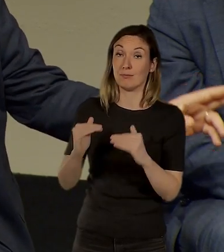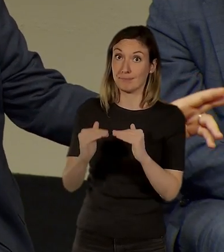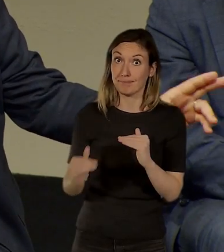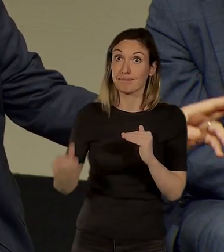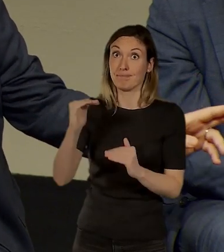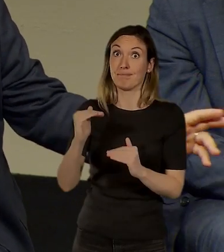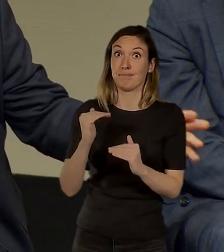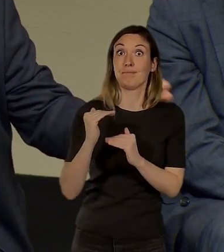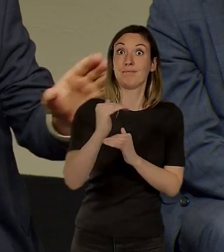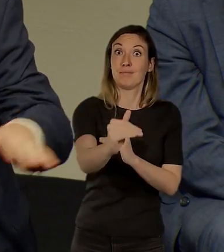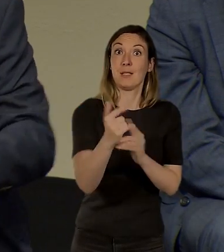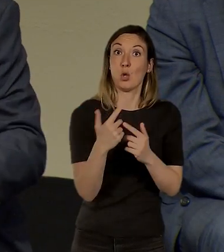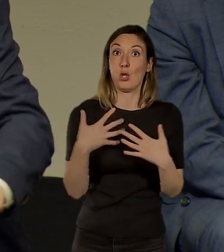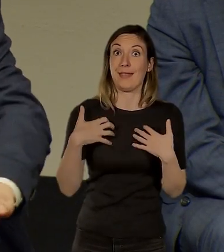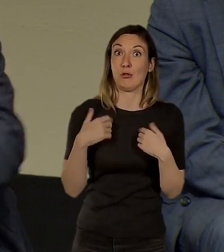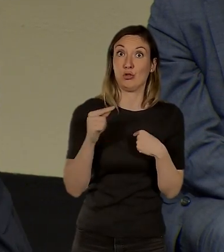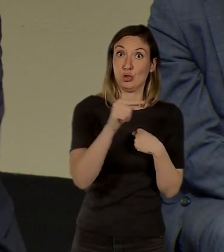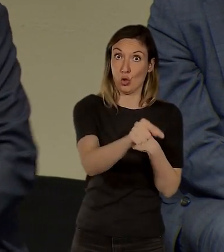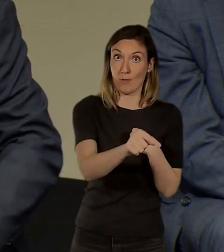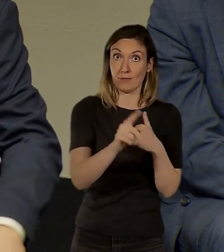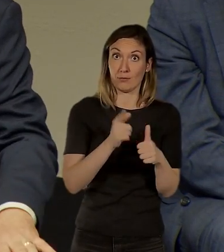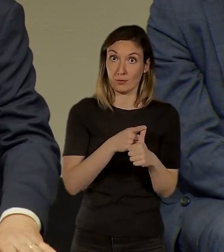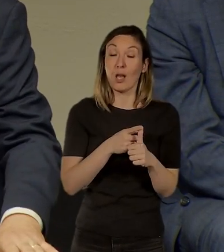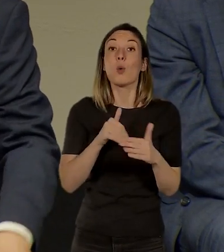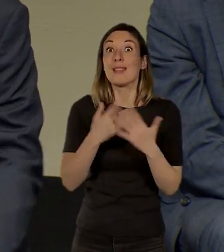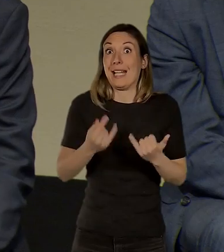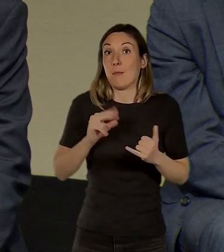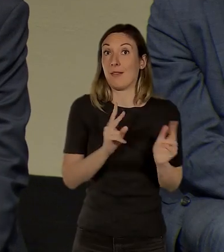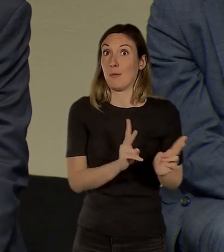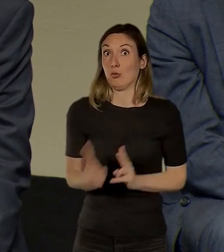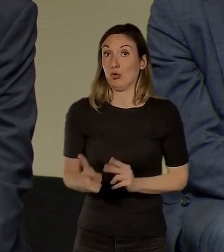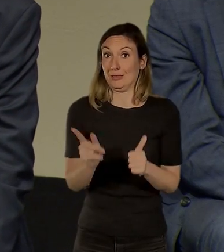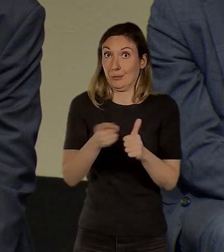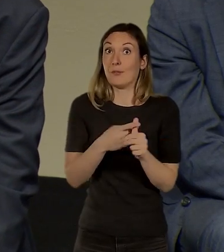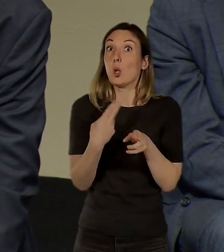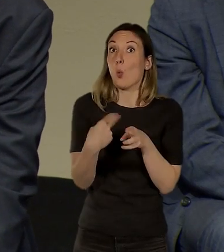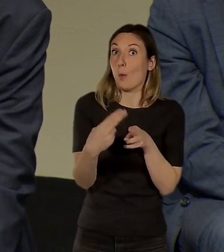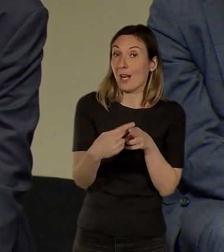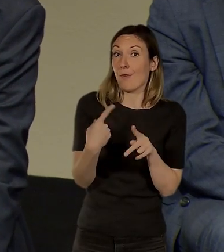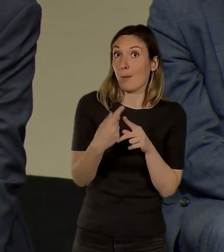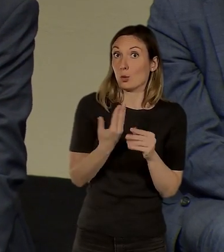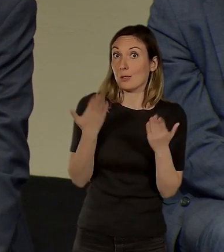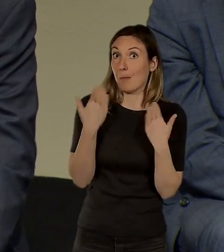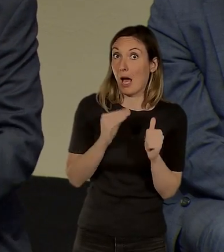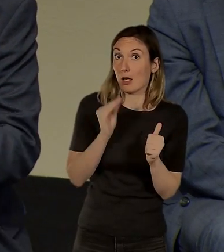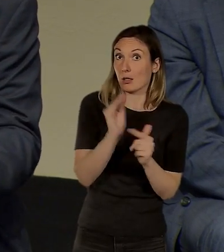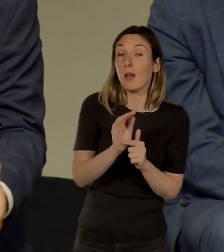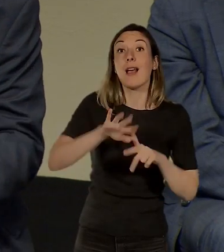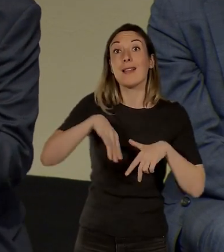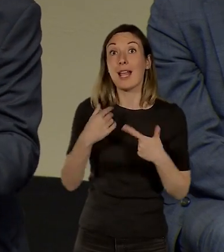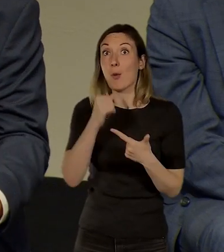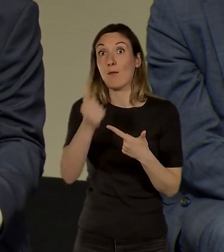verze, jednu prostě úpravu a druhou vlastně korekci a ten park. a nebo tam nebude vůbec, se